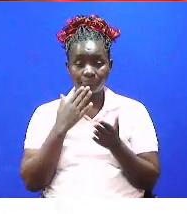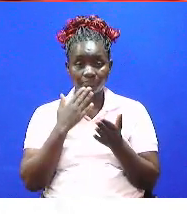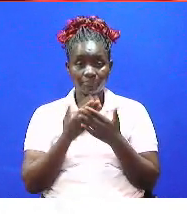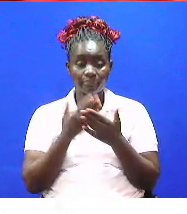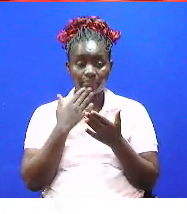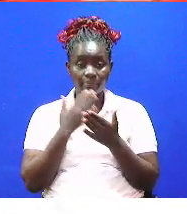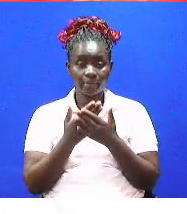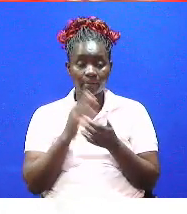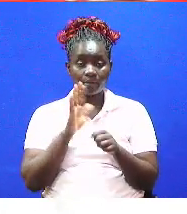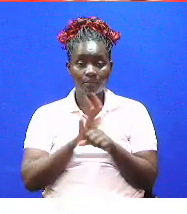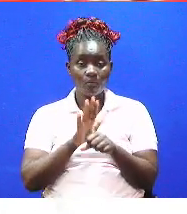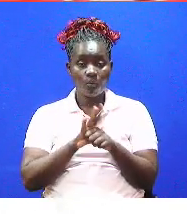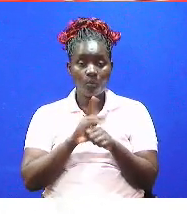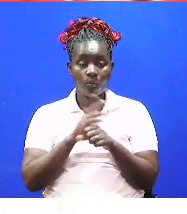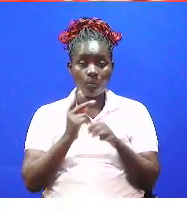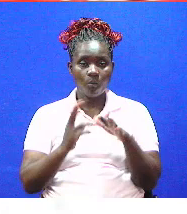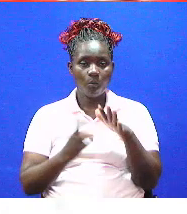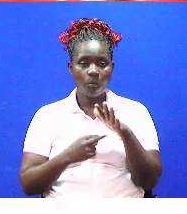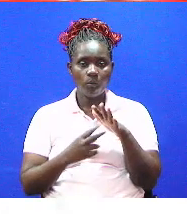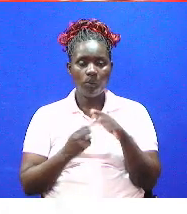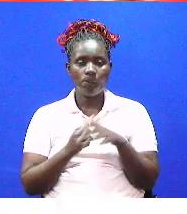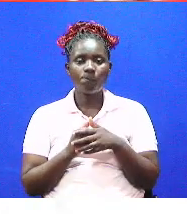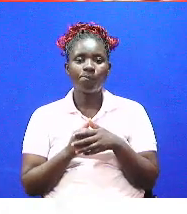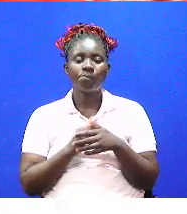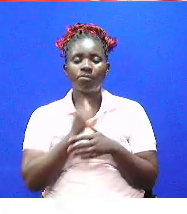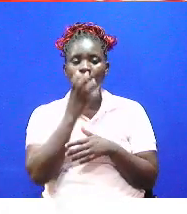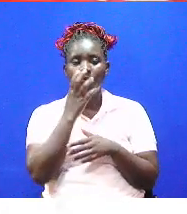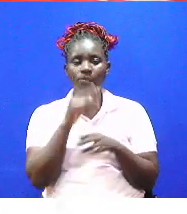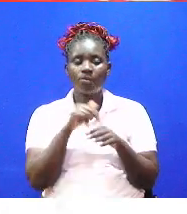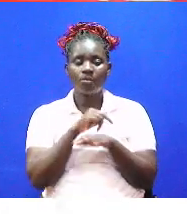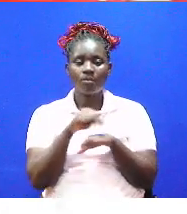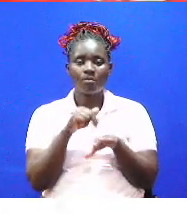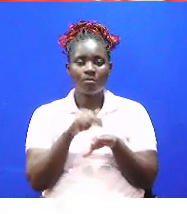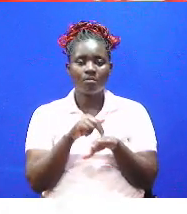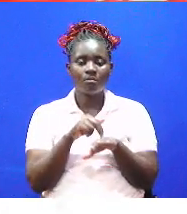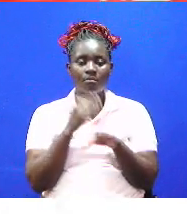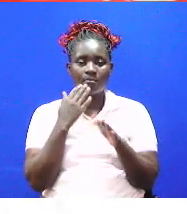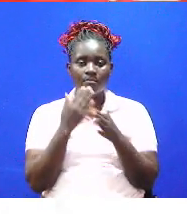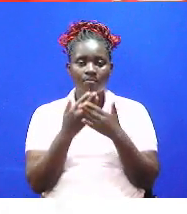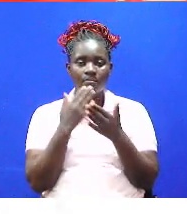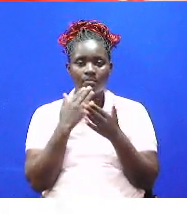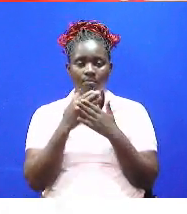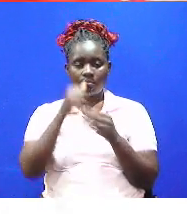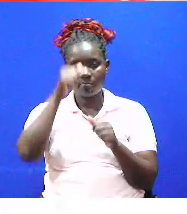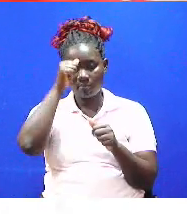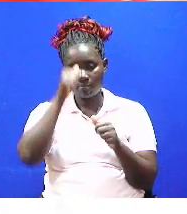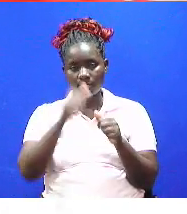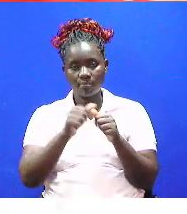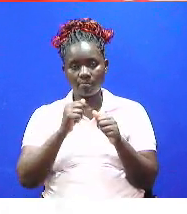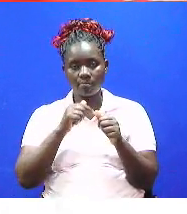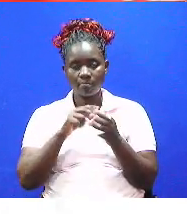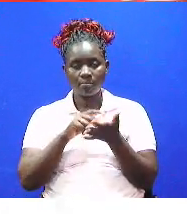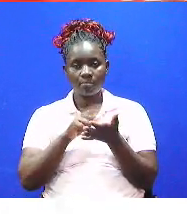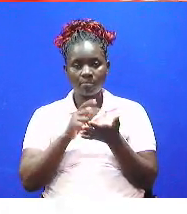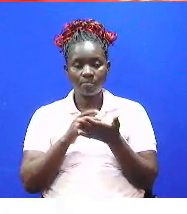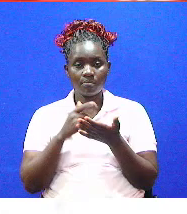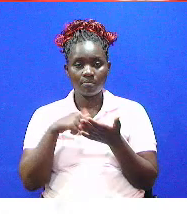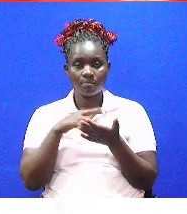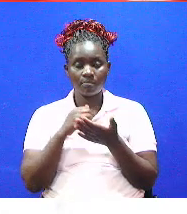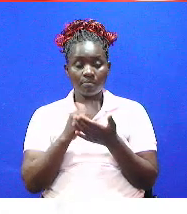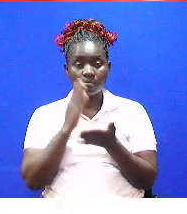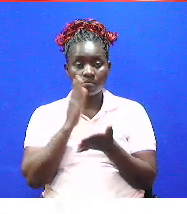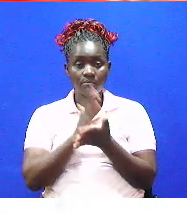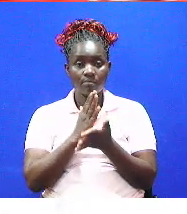ye a vice chair ya ODM national wiyamana soko tu inyoli na kato tebi tute ni yamandamana yu